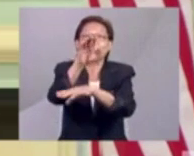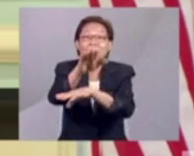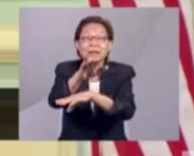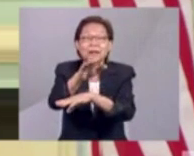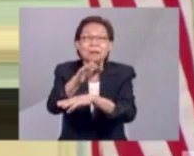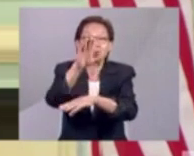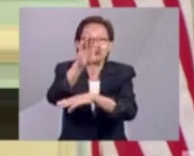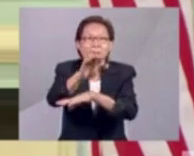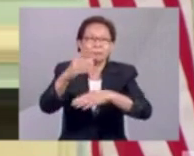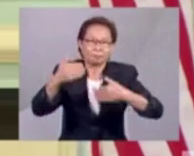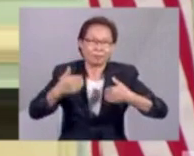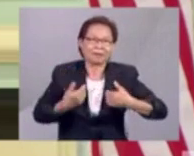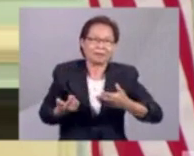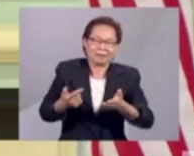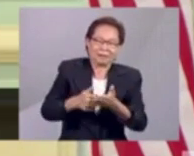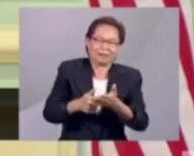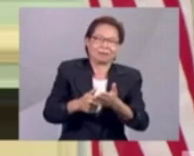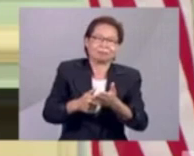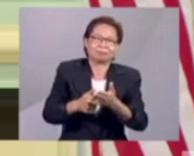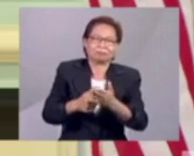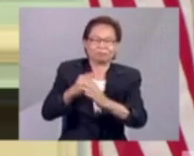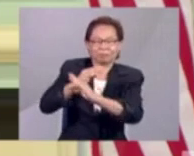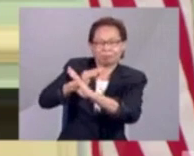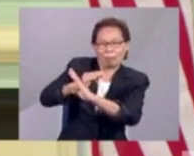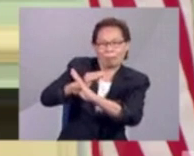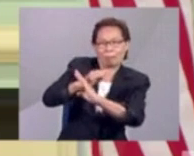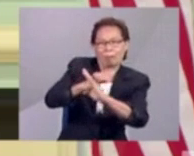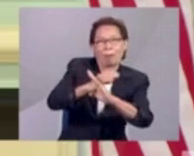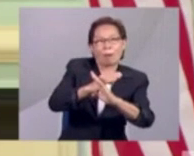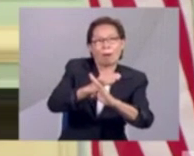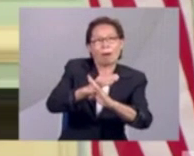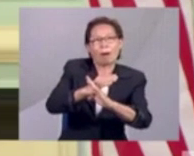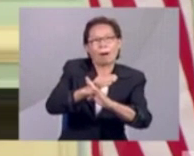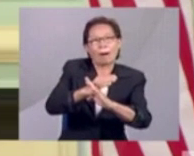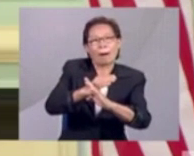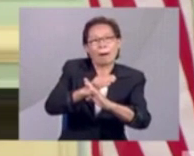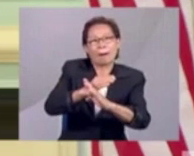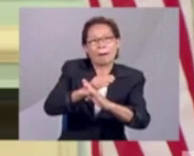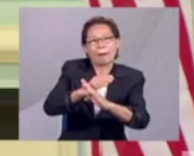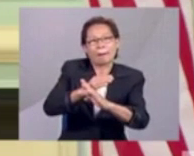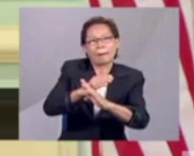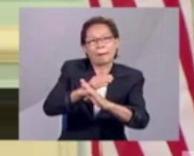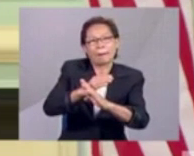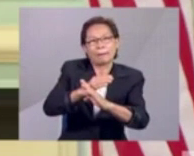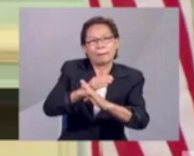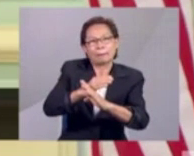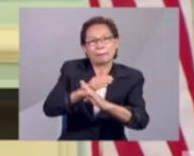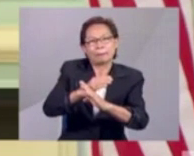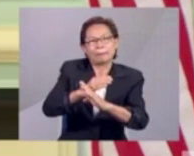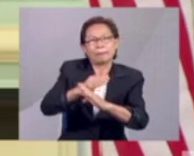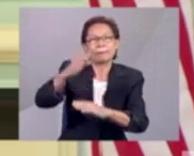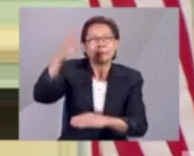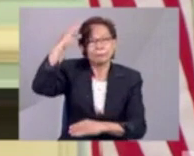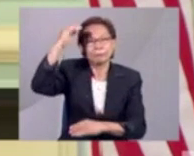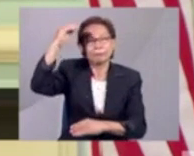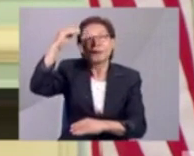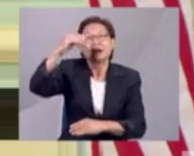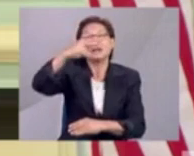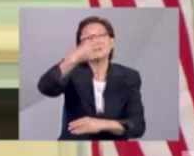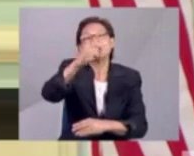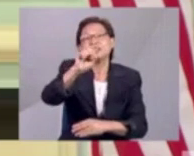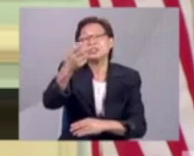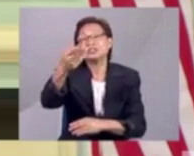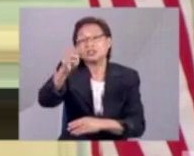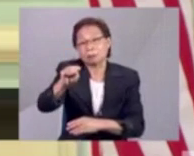mungkin ada lagi sekatan-sekatan daripada Pak Angah Hisham. Pak Angah Hisham. Apa yang